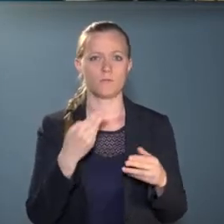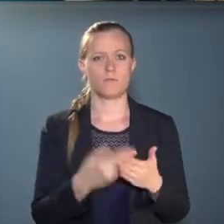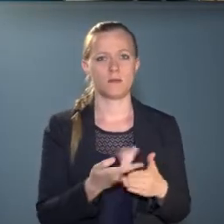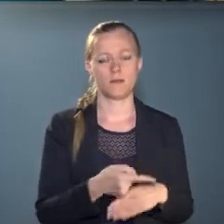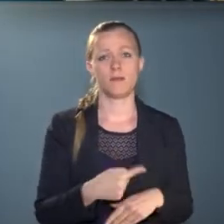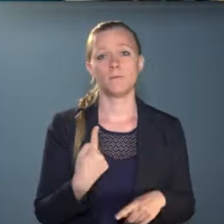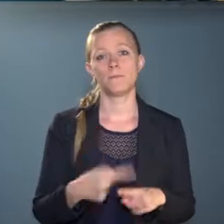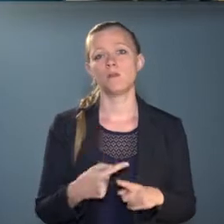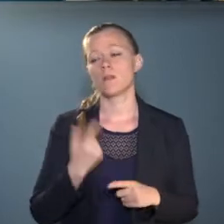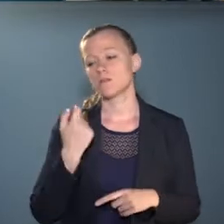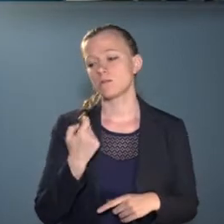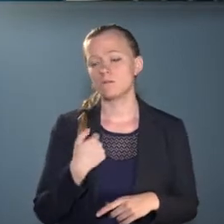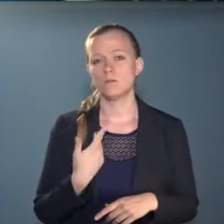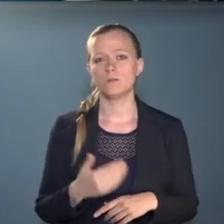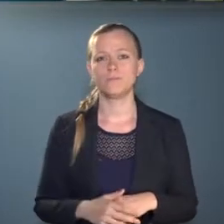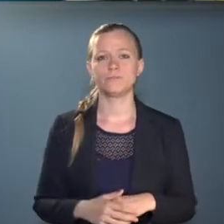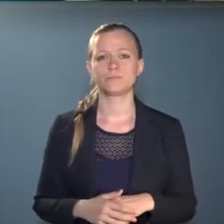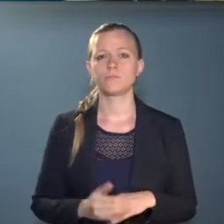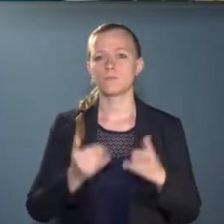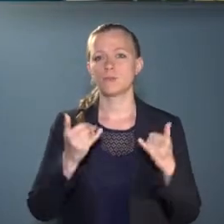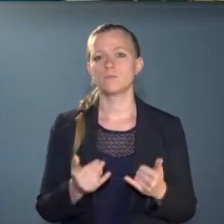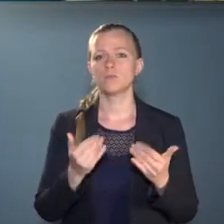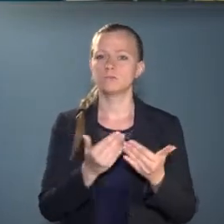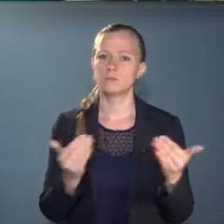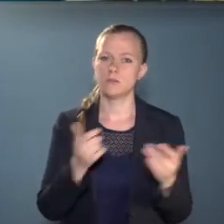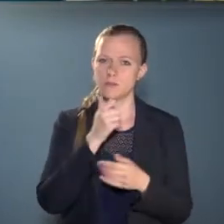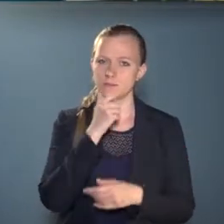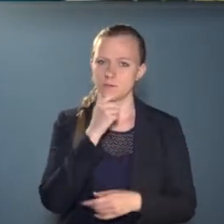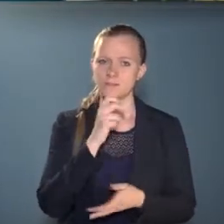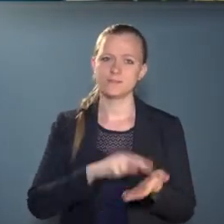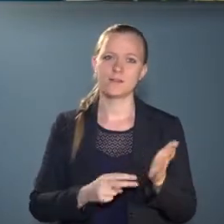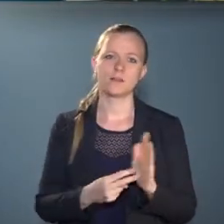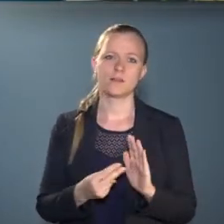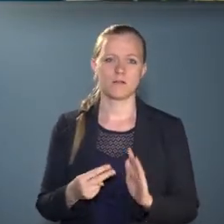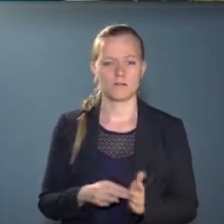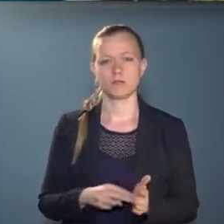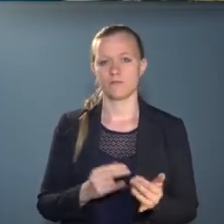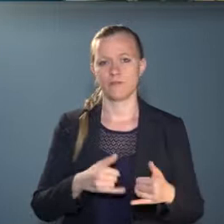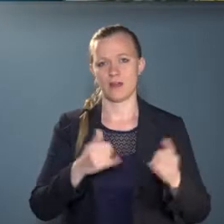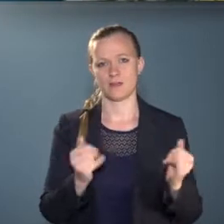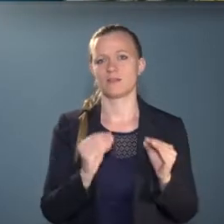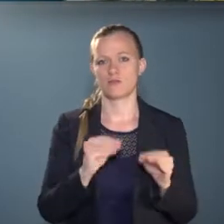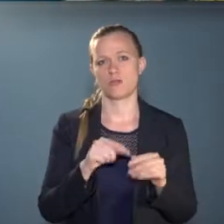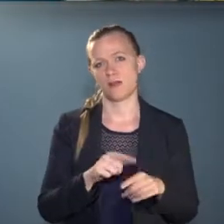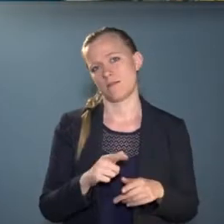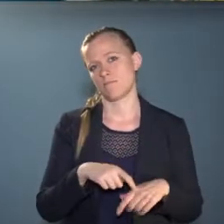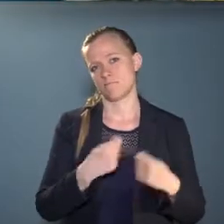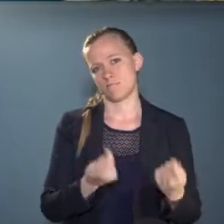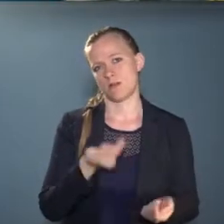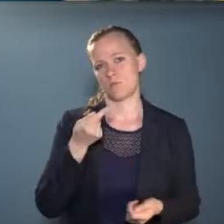illetve azt gondolom, hogy a mostani modern korban a technikai fejlesztés jelent erre